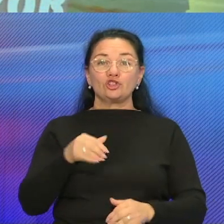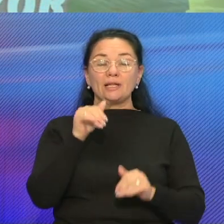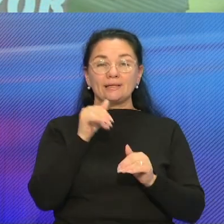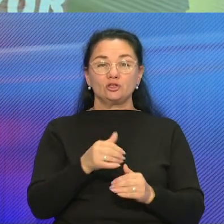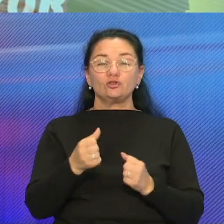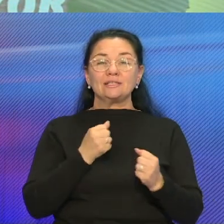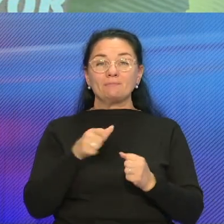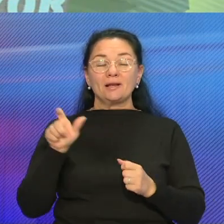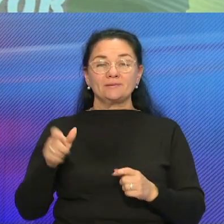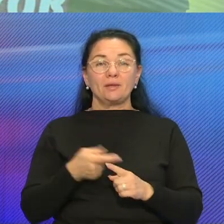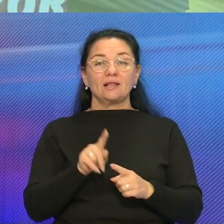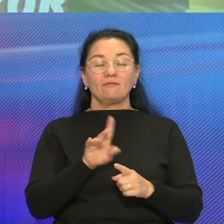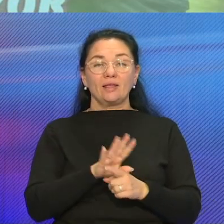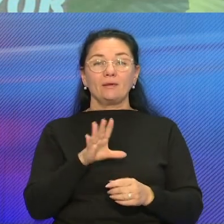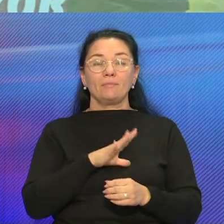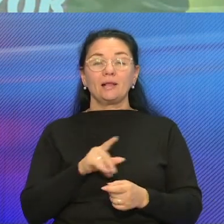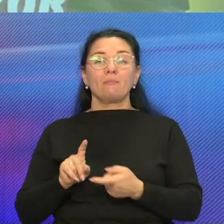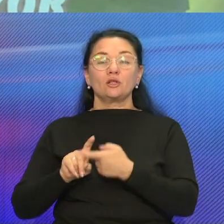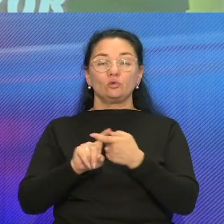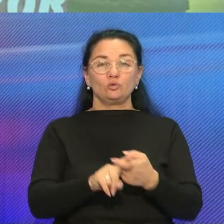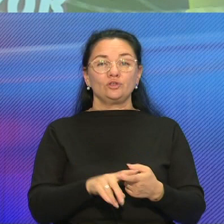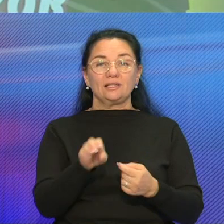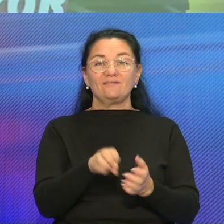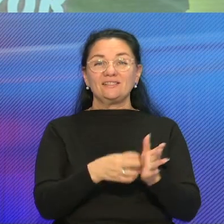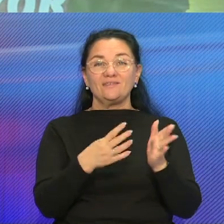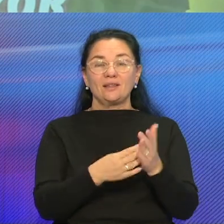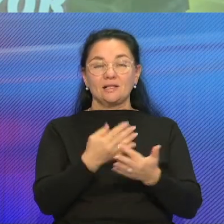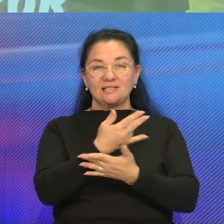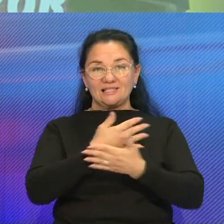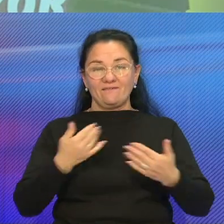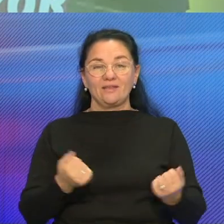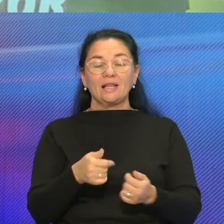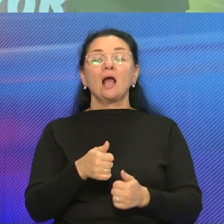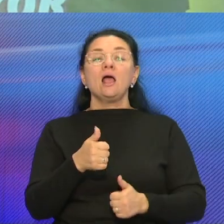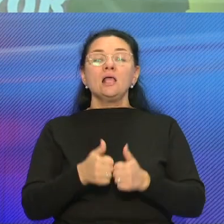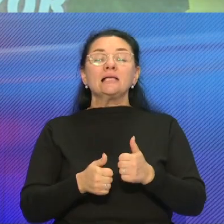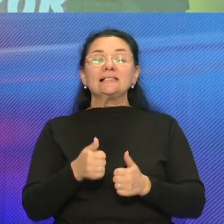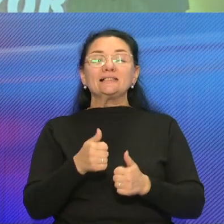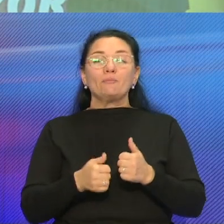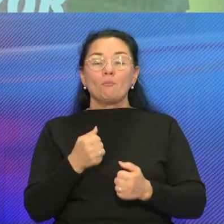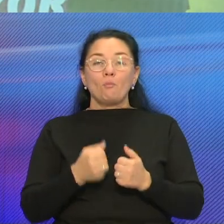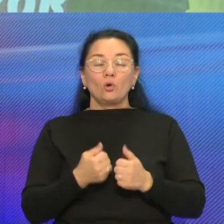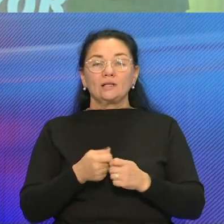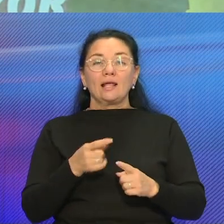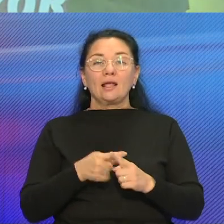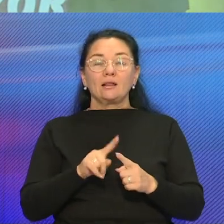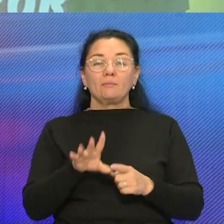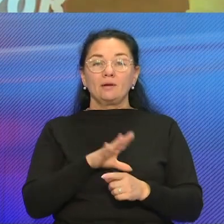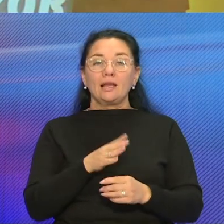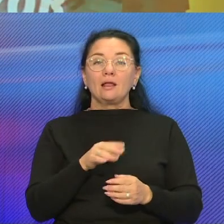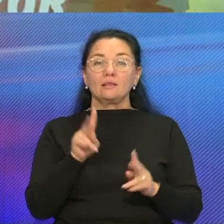шести областей країны были заявлены доуделу у 19 видах спорту. По выніках регіон був названий абсолютным шампіоном.